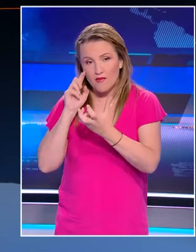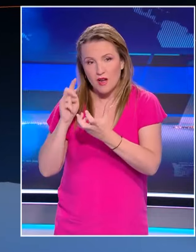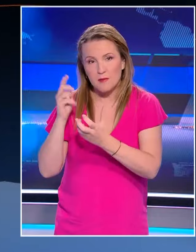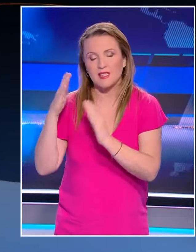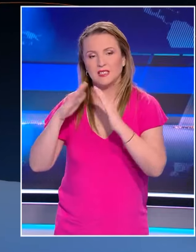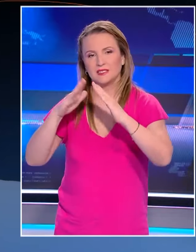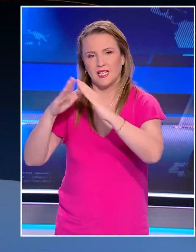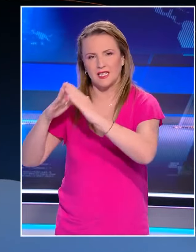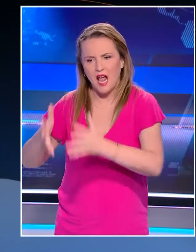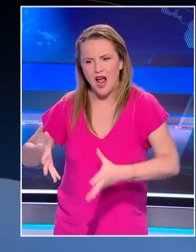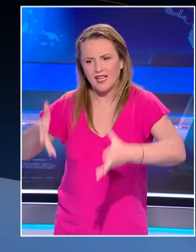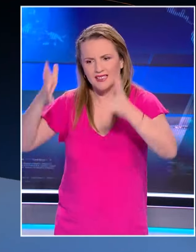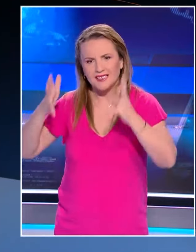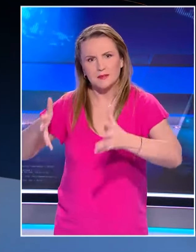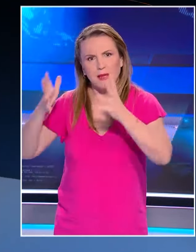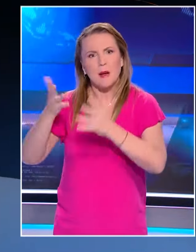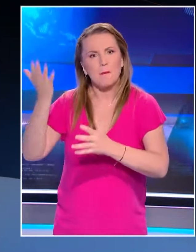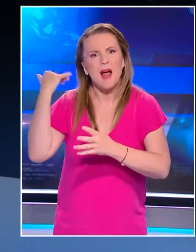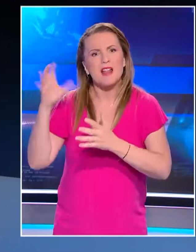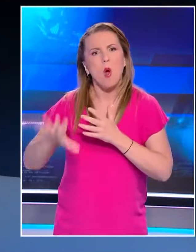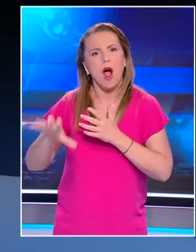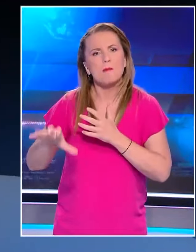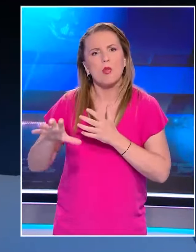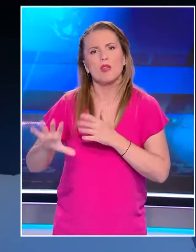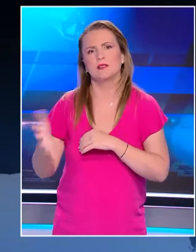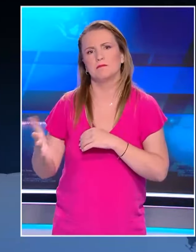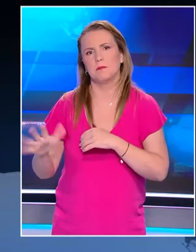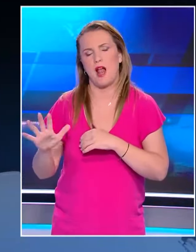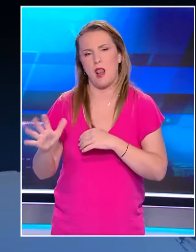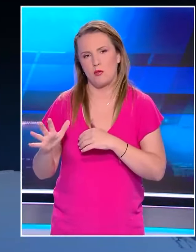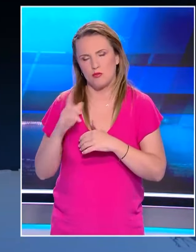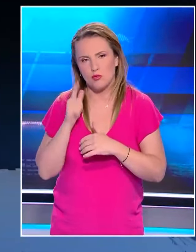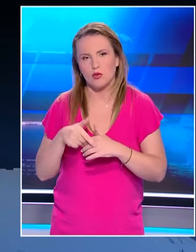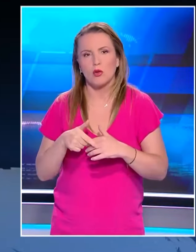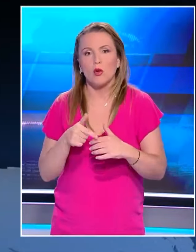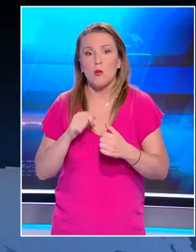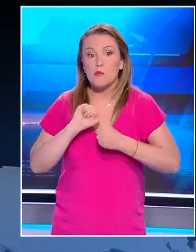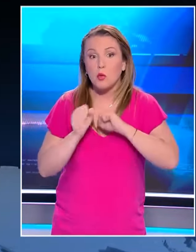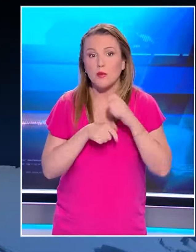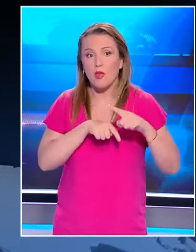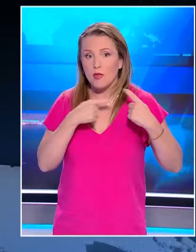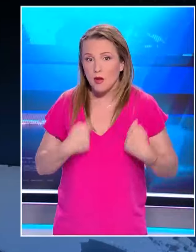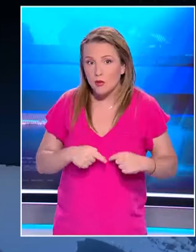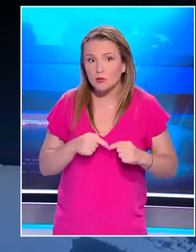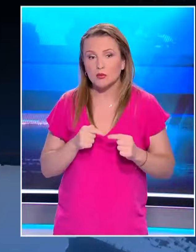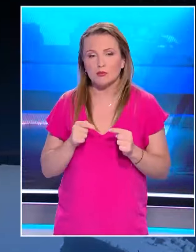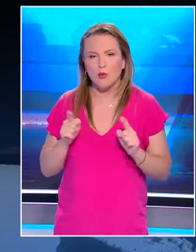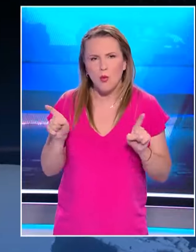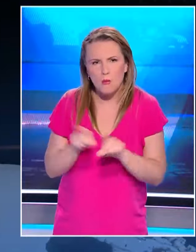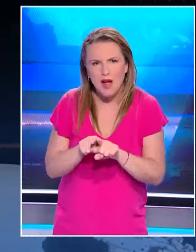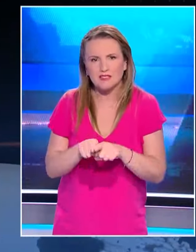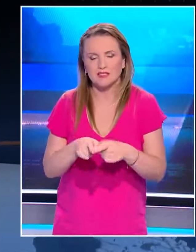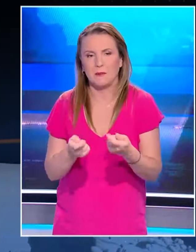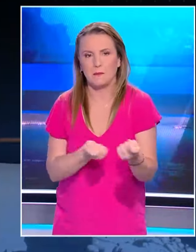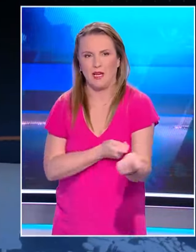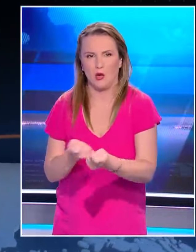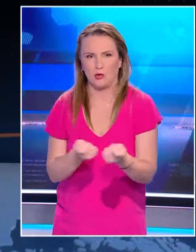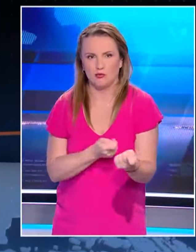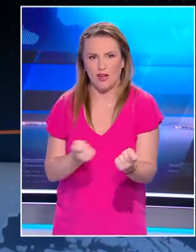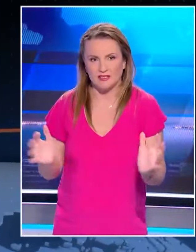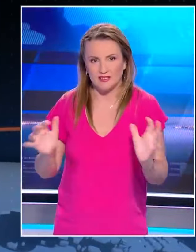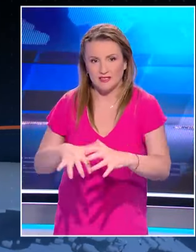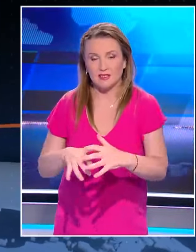ίσως είναι παλιές αποθήκες. Η φωτιά έχει φτάσει πλέον εδώ πέρα. Ναι, προσπαθούν πραγματικά εθελοντές, κάνουν όλοι μαζί με τους πυροσβέστες, κάνουν